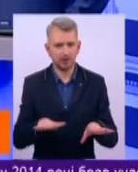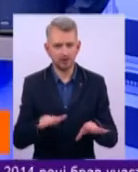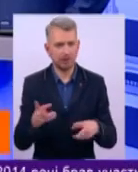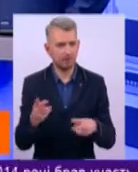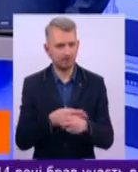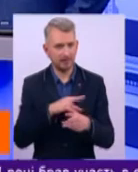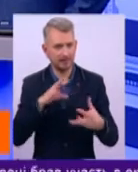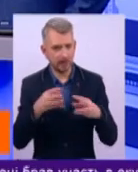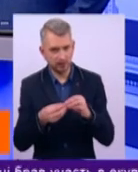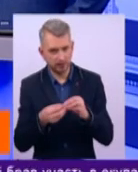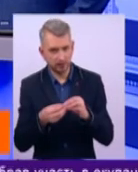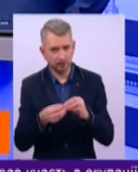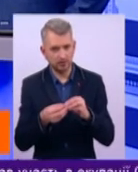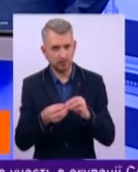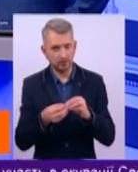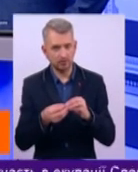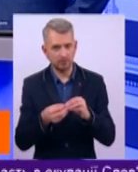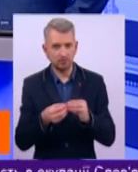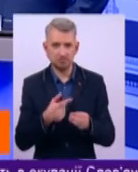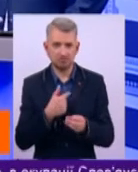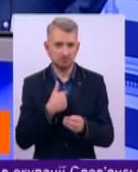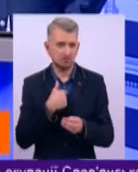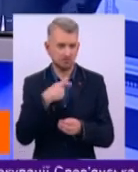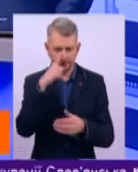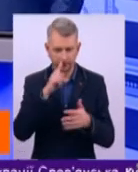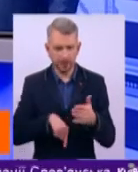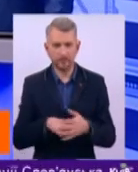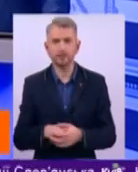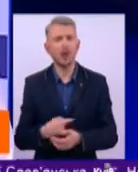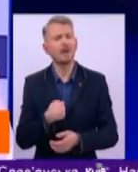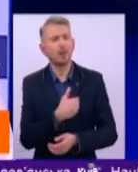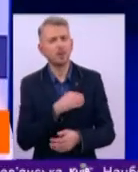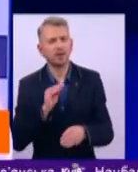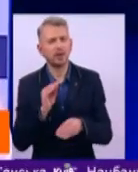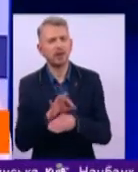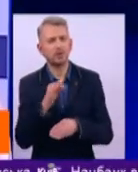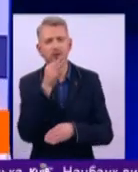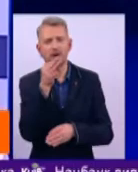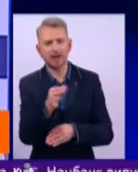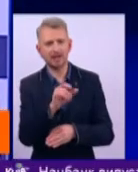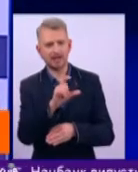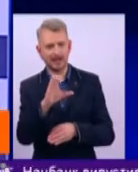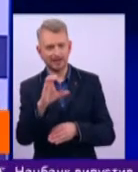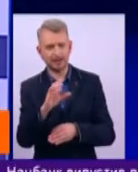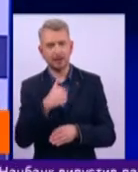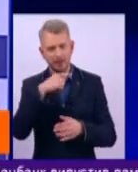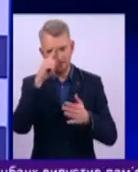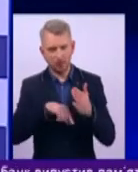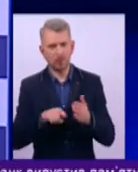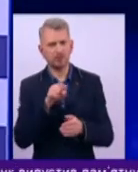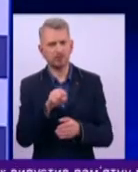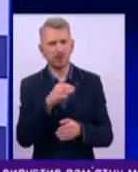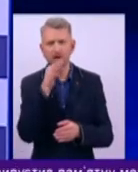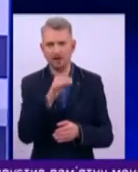без наслідків, в мене немає жодних сумнів. Угу. Будь ласка, Олександра. Я хотіла додати перше щодо реакції ЄС. Я переконана, що її не